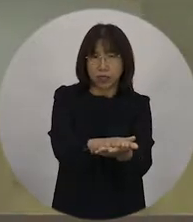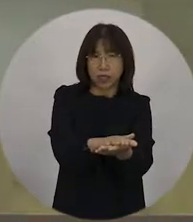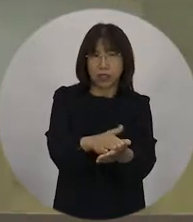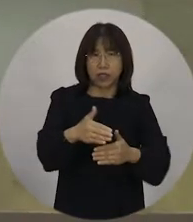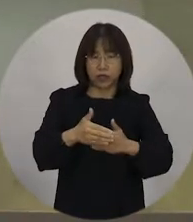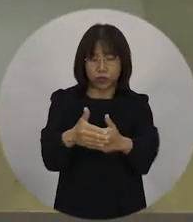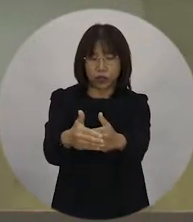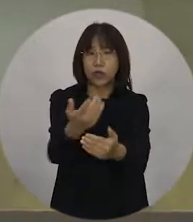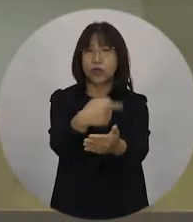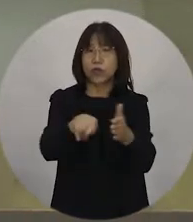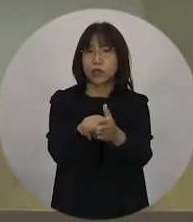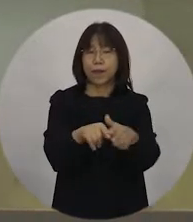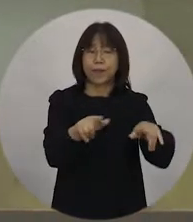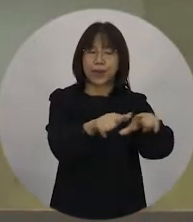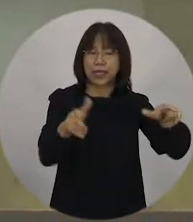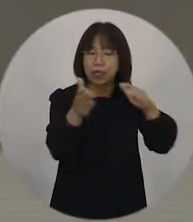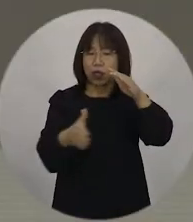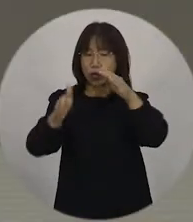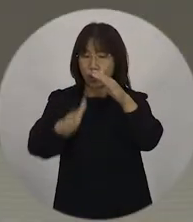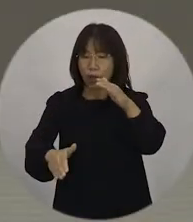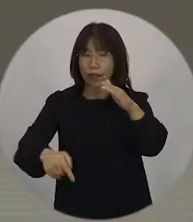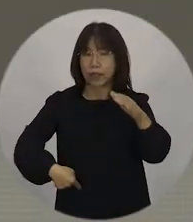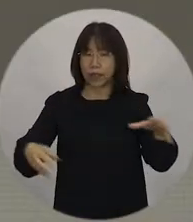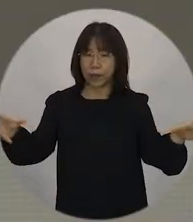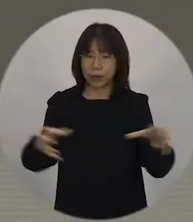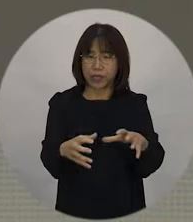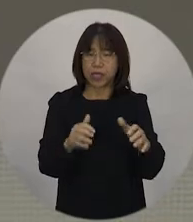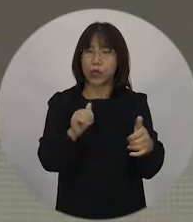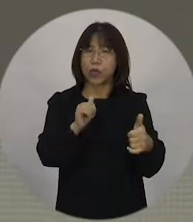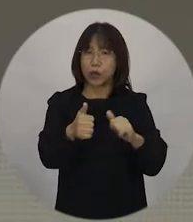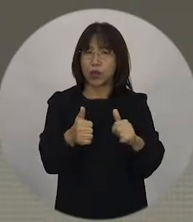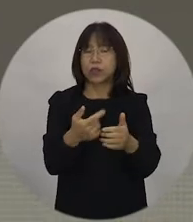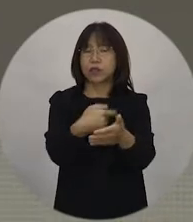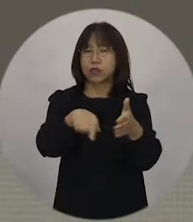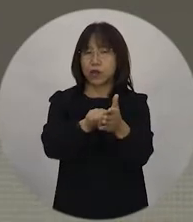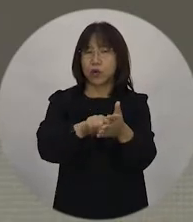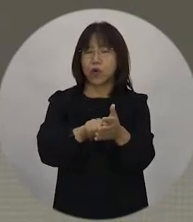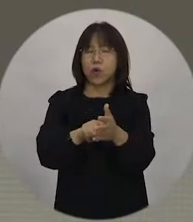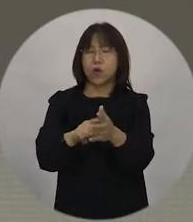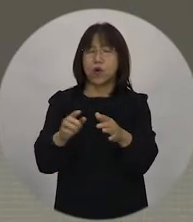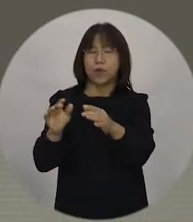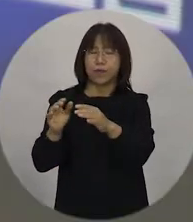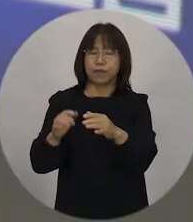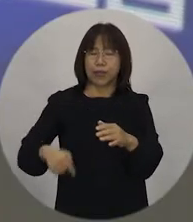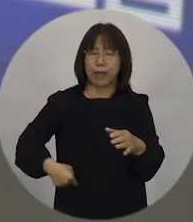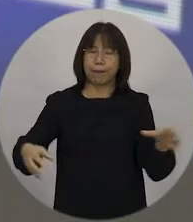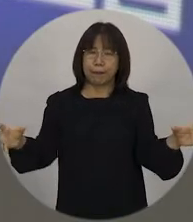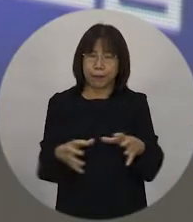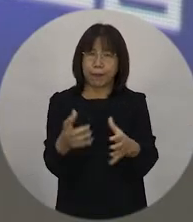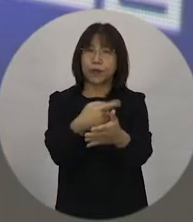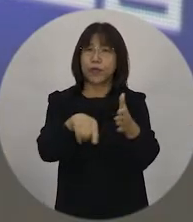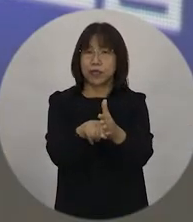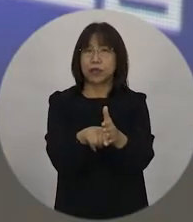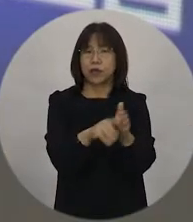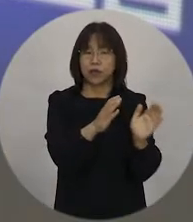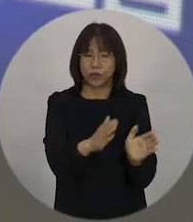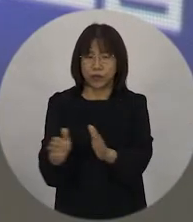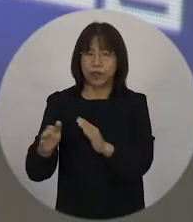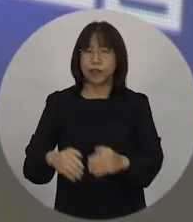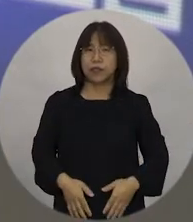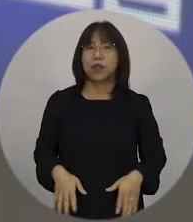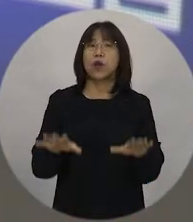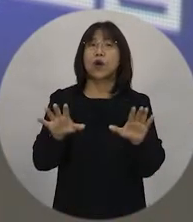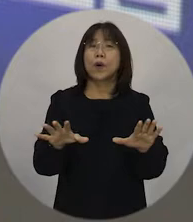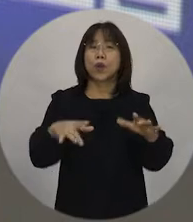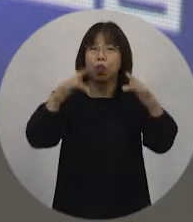위해 민관협치위원들의 의사소통 역량을 기르고 서로 협력하는 체계를 형성하기 위해 마련됐습니다.